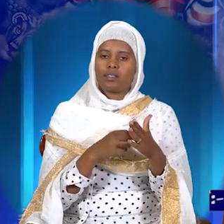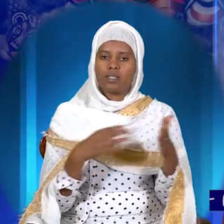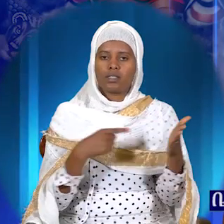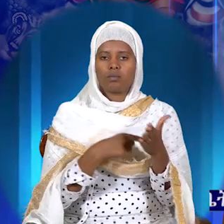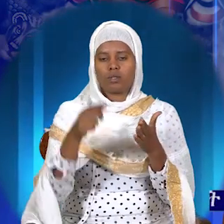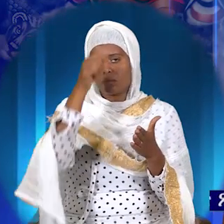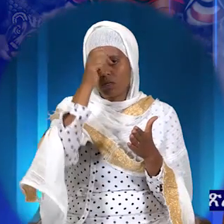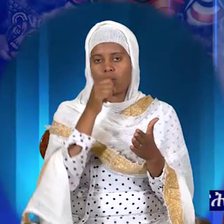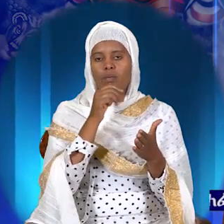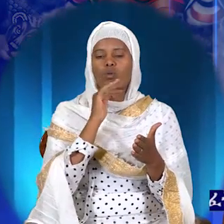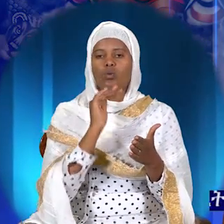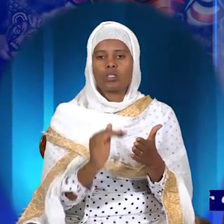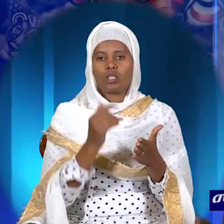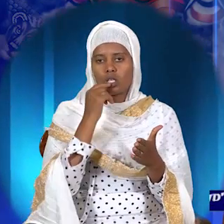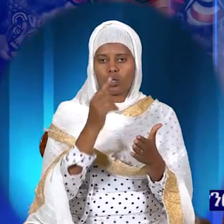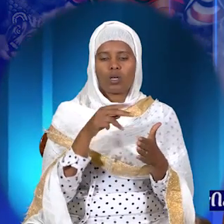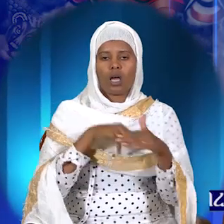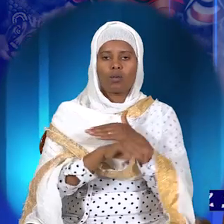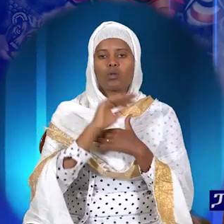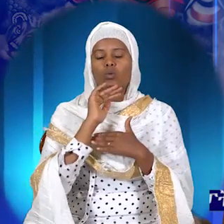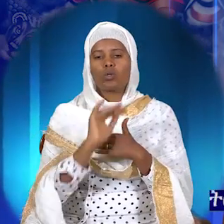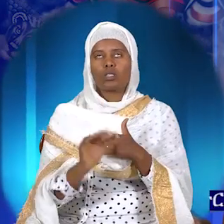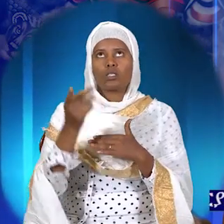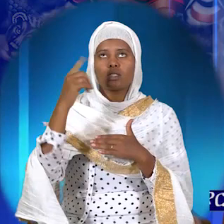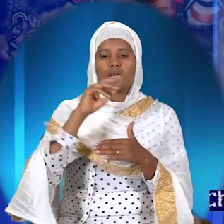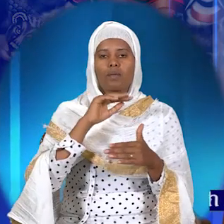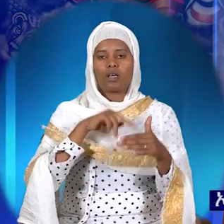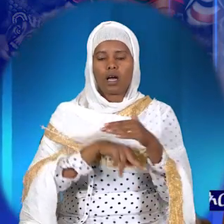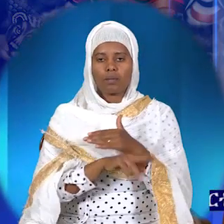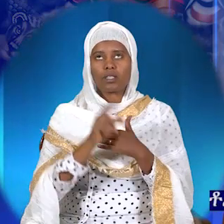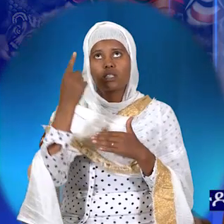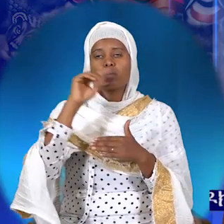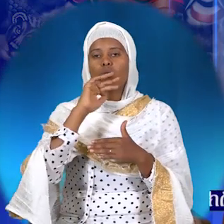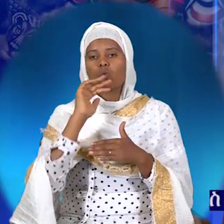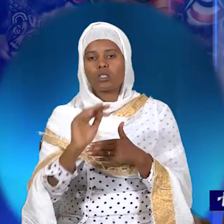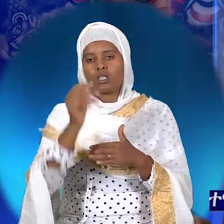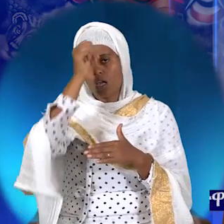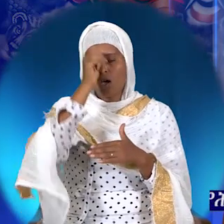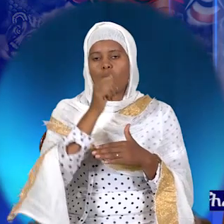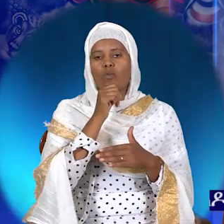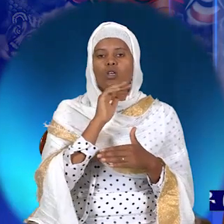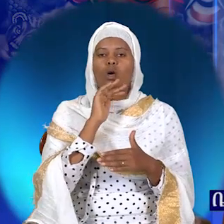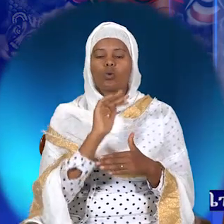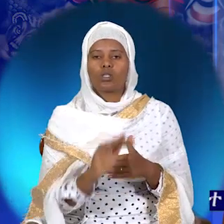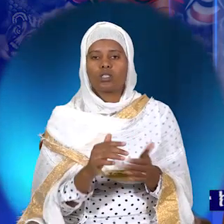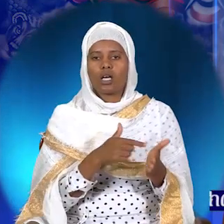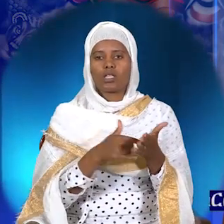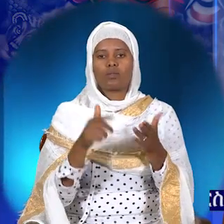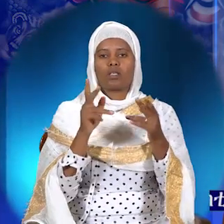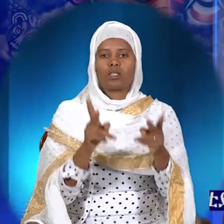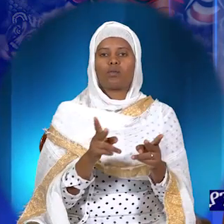ኣሎ። ስለዚ ብስም ኣብን ወልድን ኢሉ ኣብን ወልድን እግዚኣብሄር ኣብን እግዚኣብሄር ወልድን ናይ ኣቦን ናይ